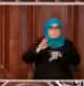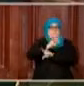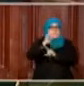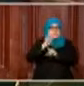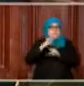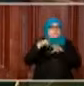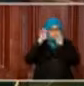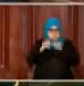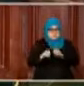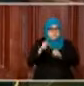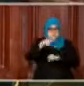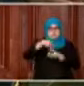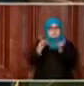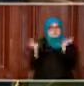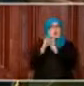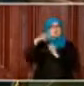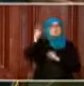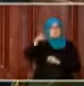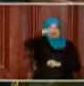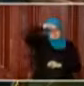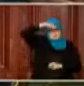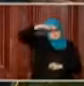العظيم.